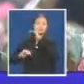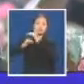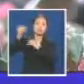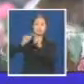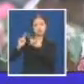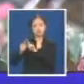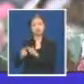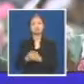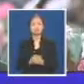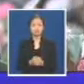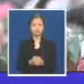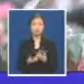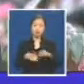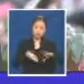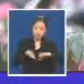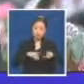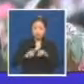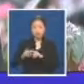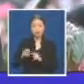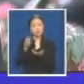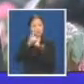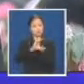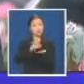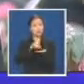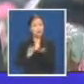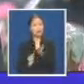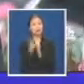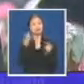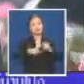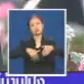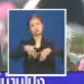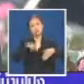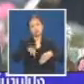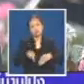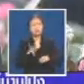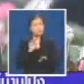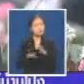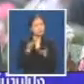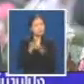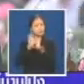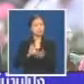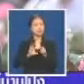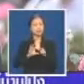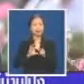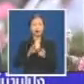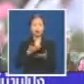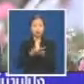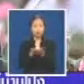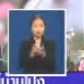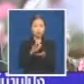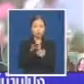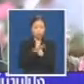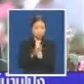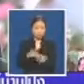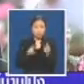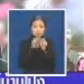ซึ่งผลการดำเนินการเกิดจากกองทุนสวัสดิการชุมชนประมาณ500ตำบลเมือง